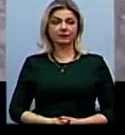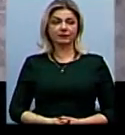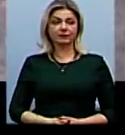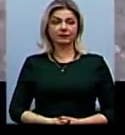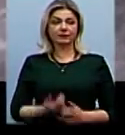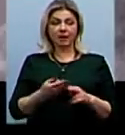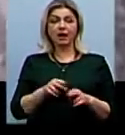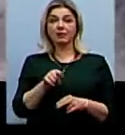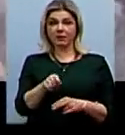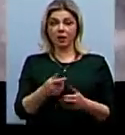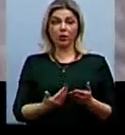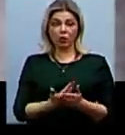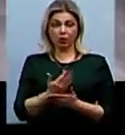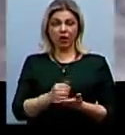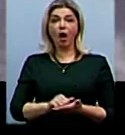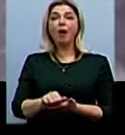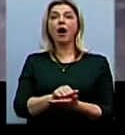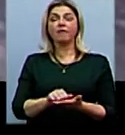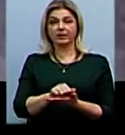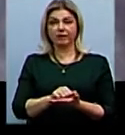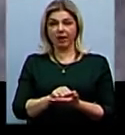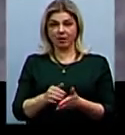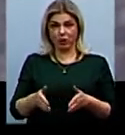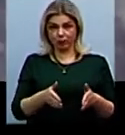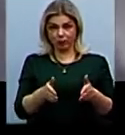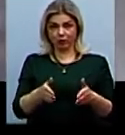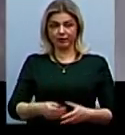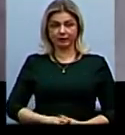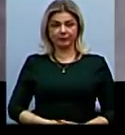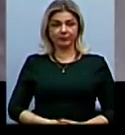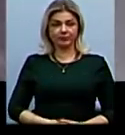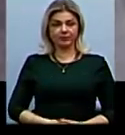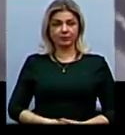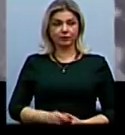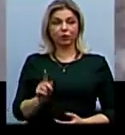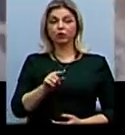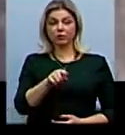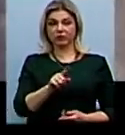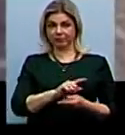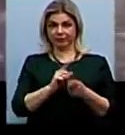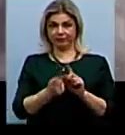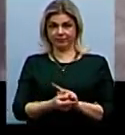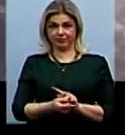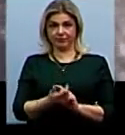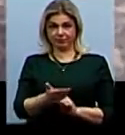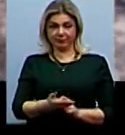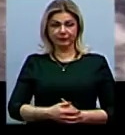А це нове покриття асфальтове. Ось на що воно перетворилося.